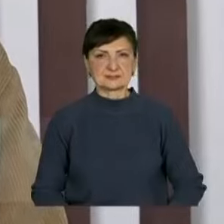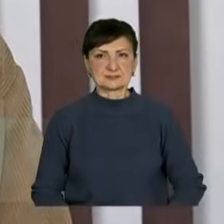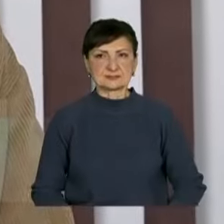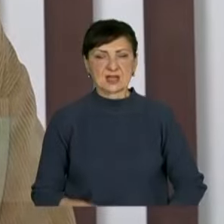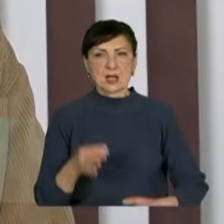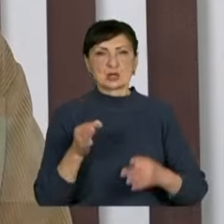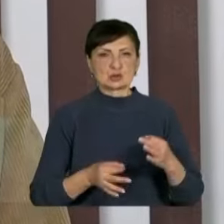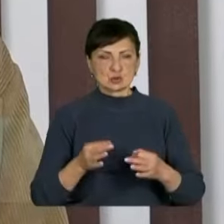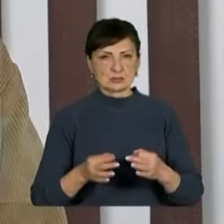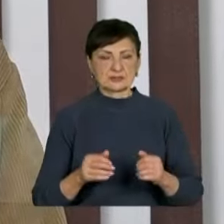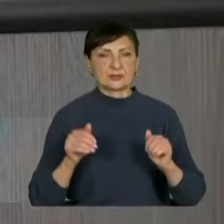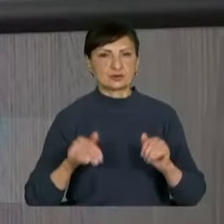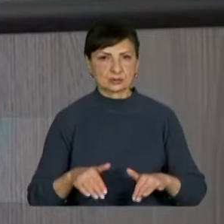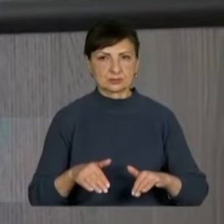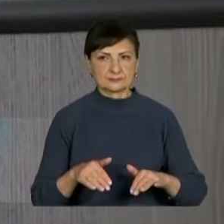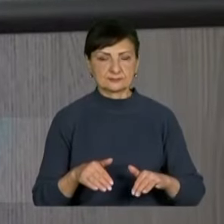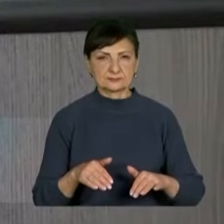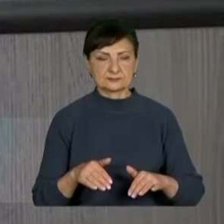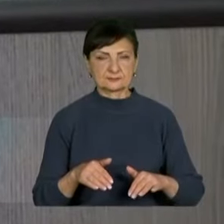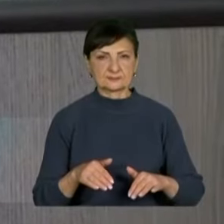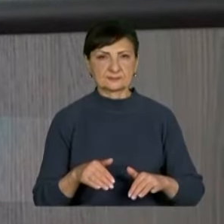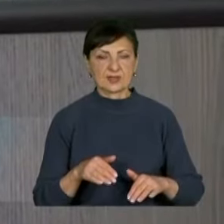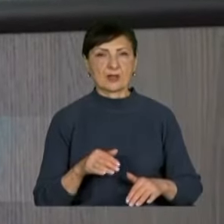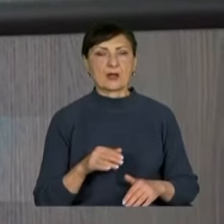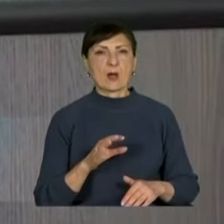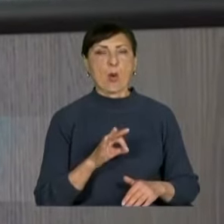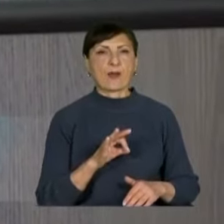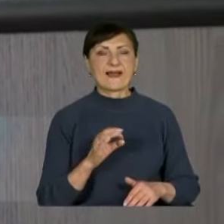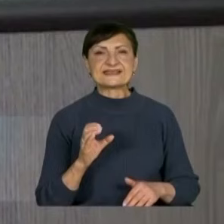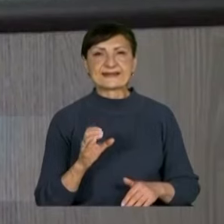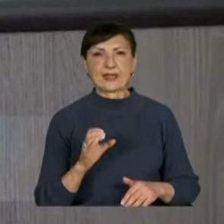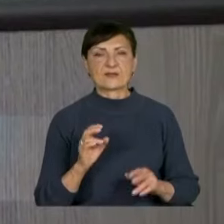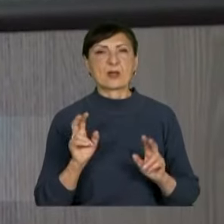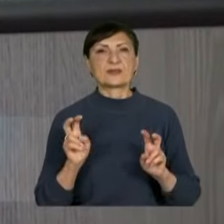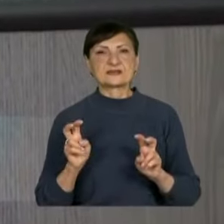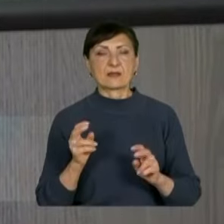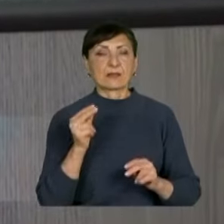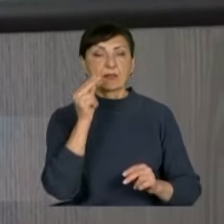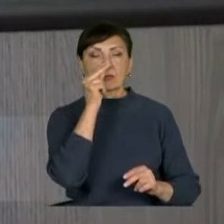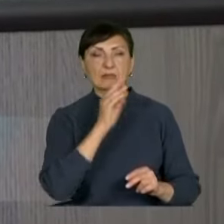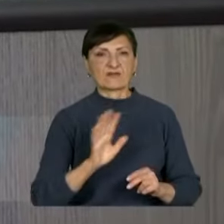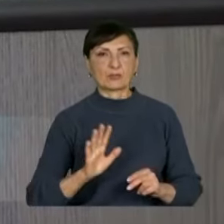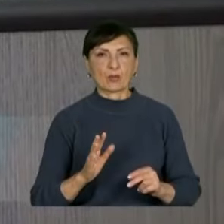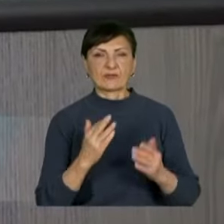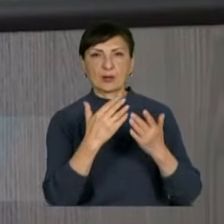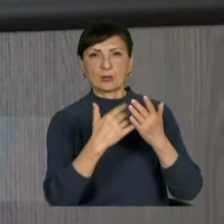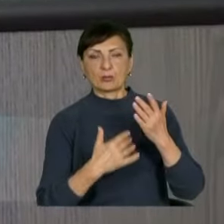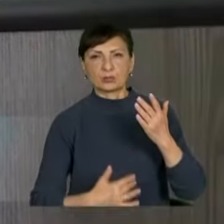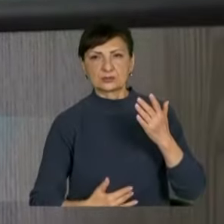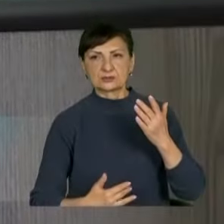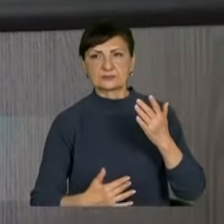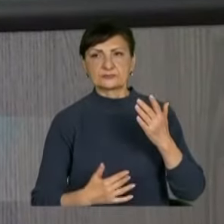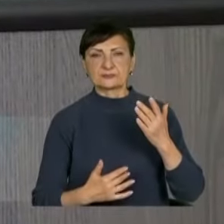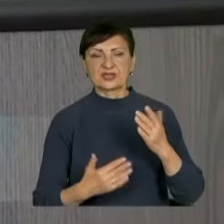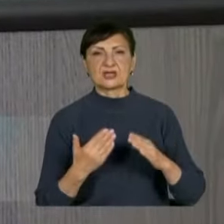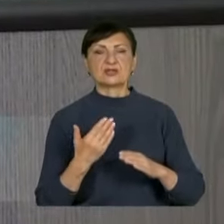Суд приговорил Шмакову Ольгу Сергеевну признать невиновной по пункту 14